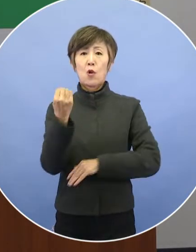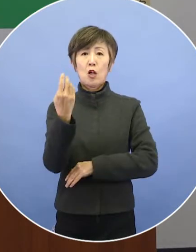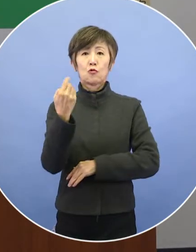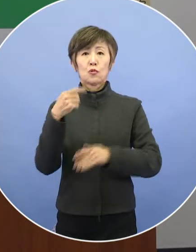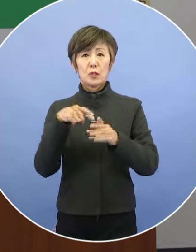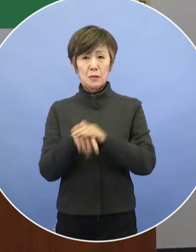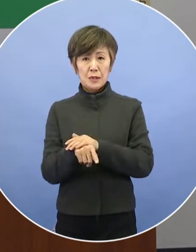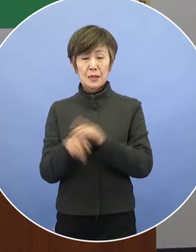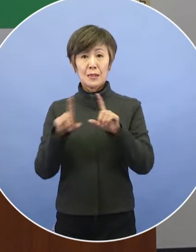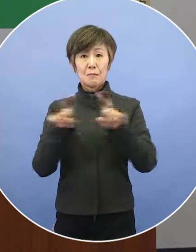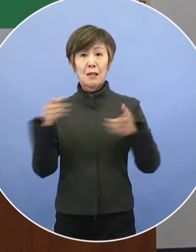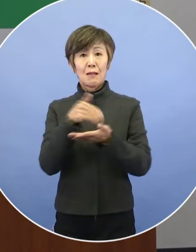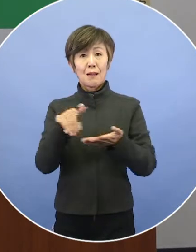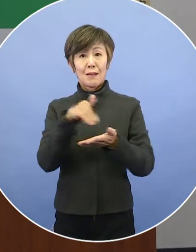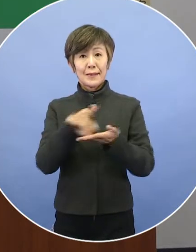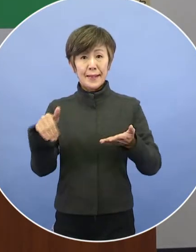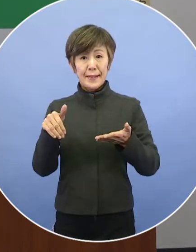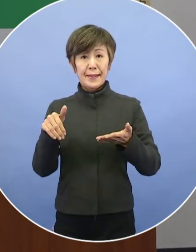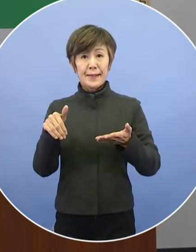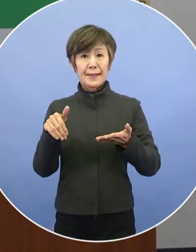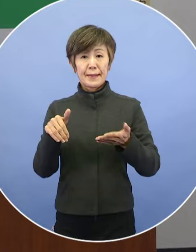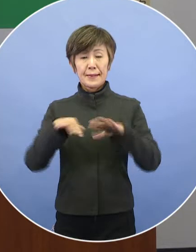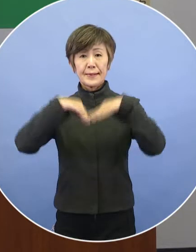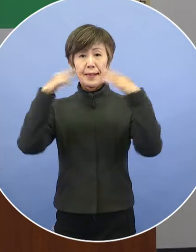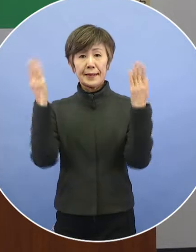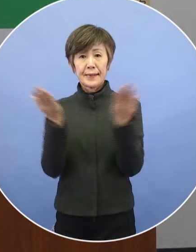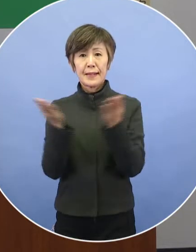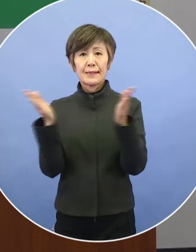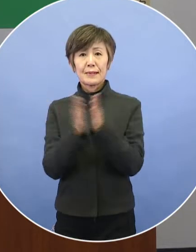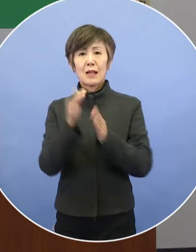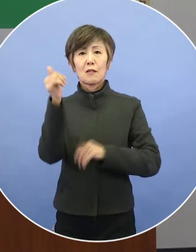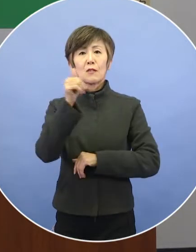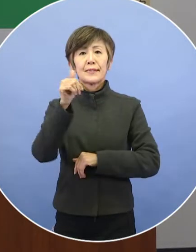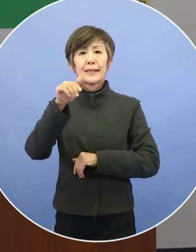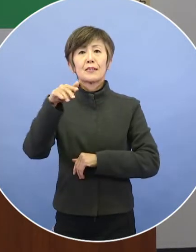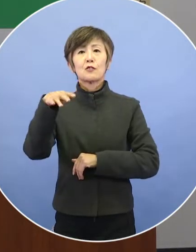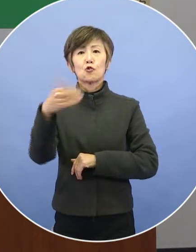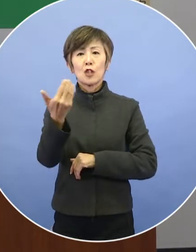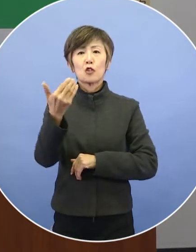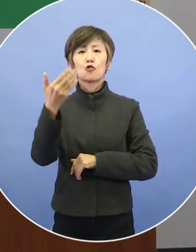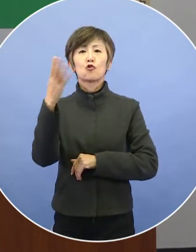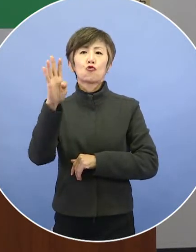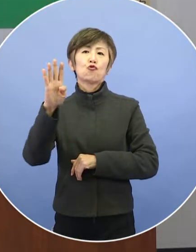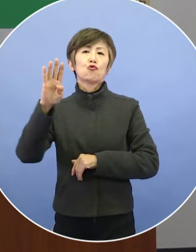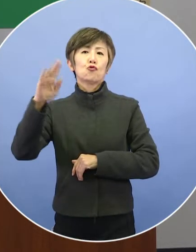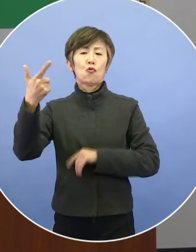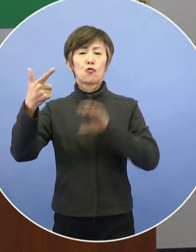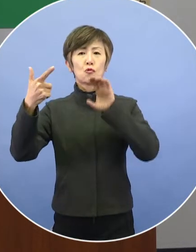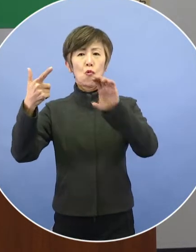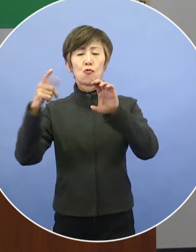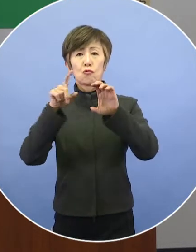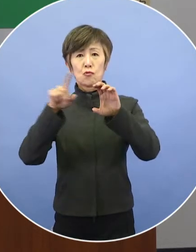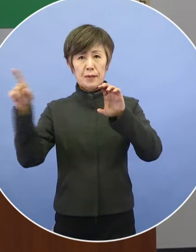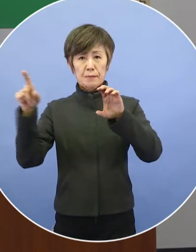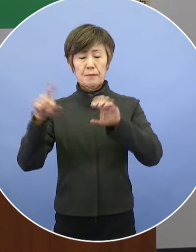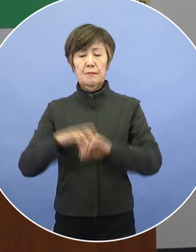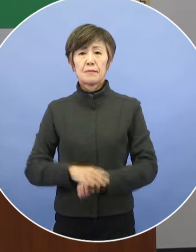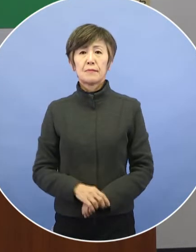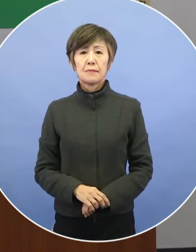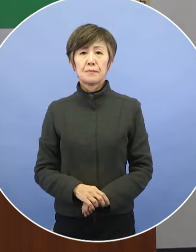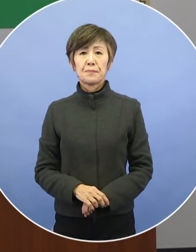なっております一般会計の予算規模は全体で1946億円となっているところでござい